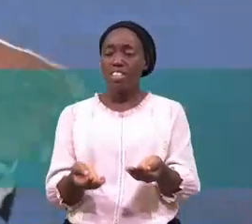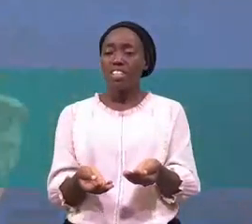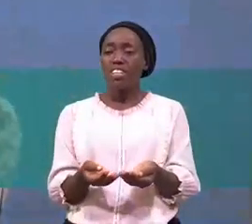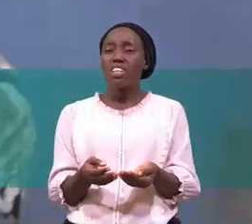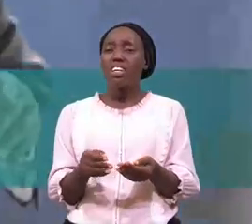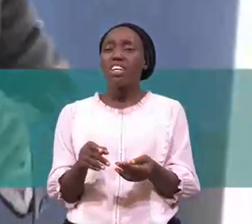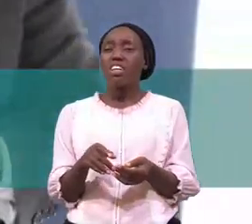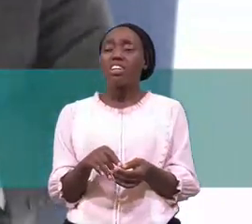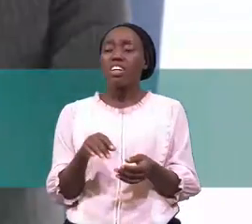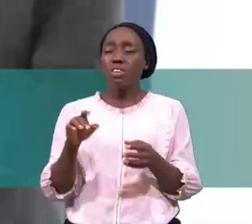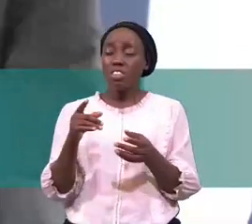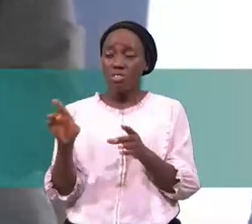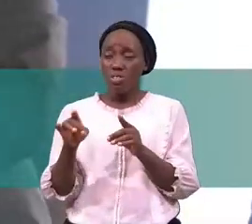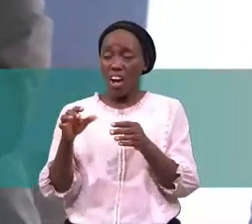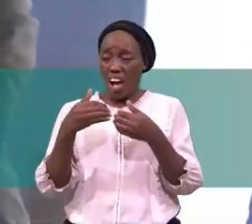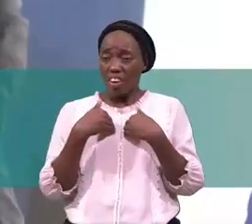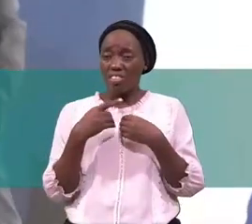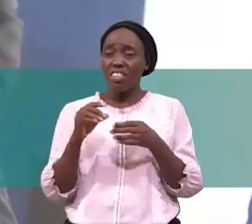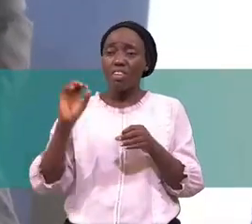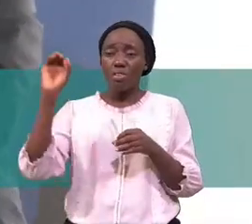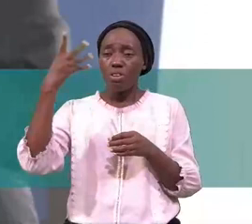Quelle grâce possèdes-tu?